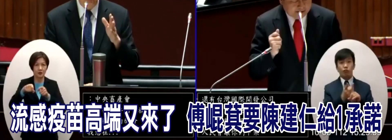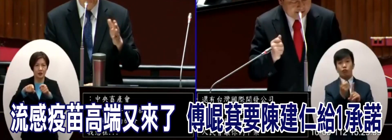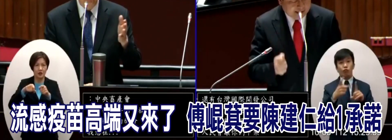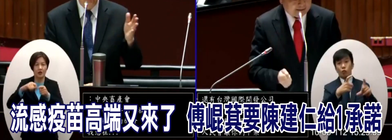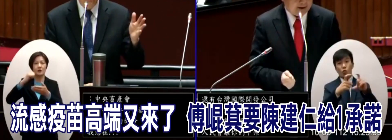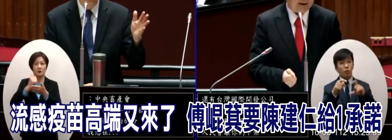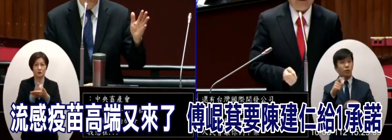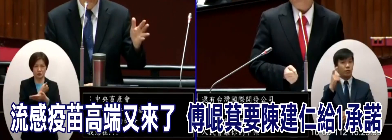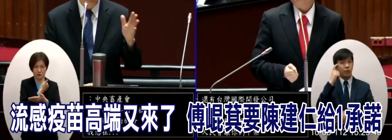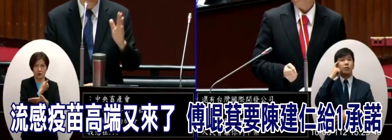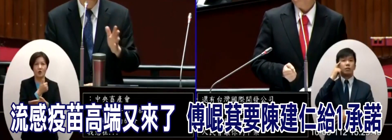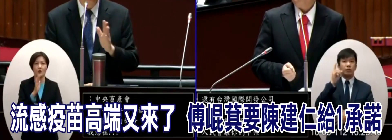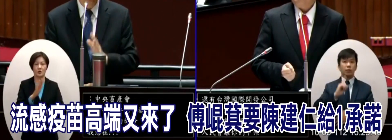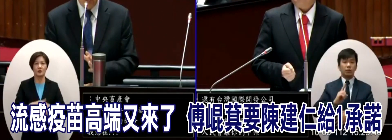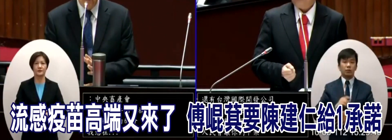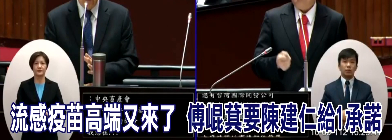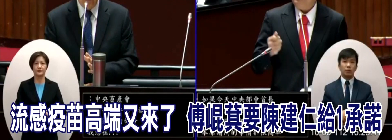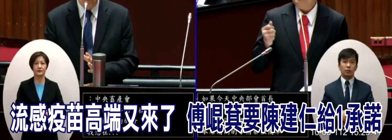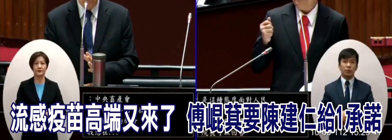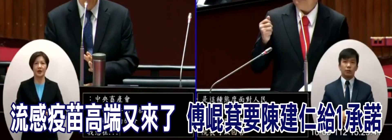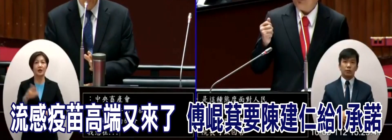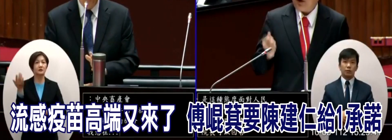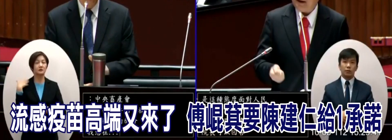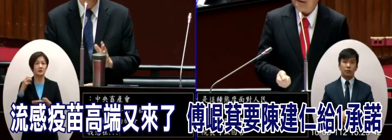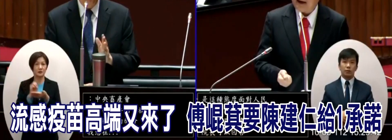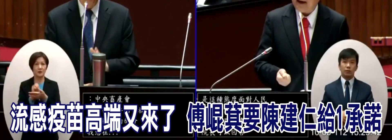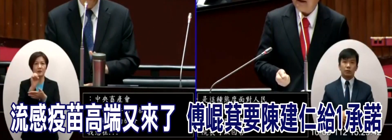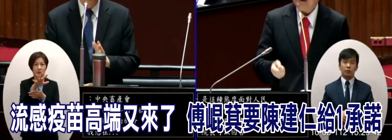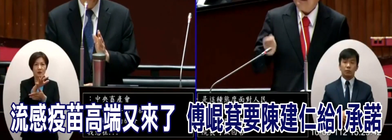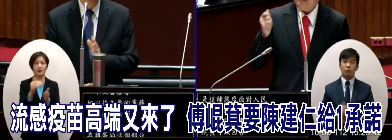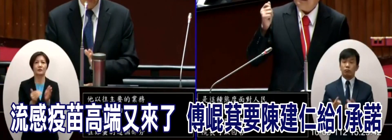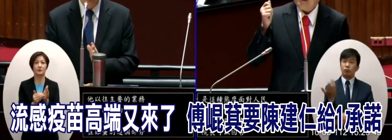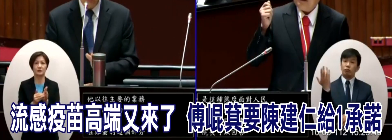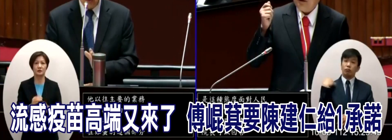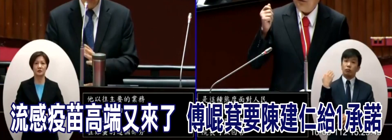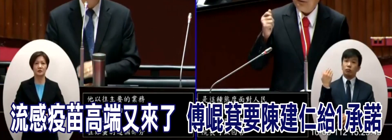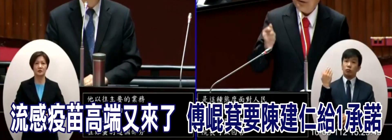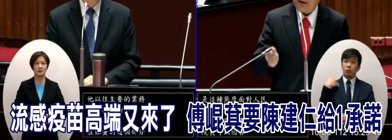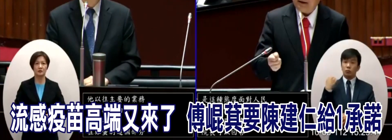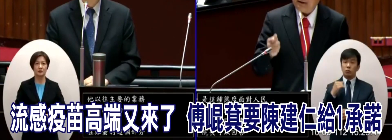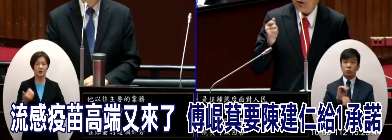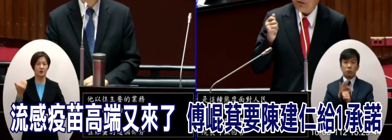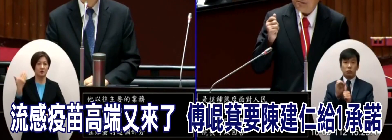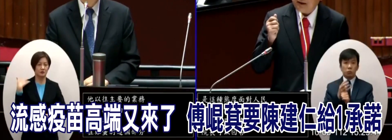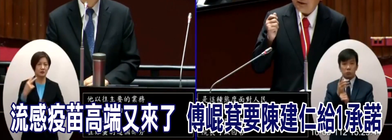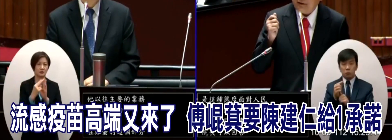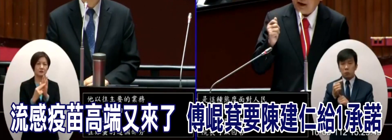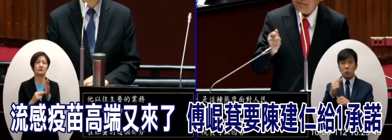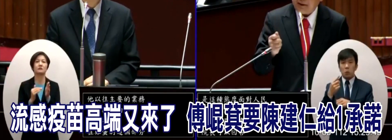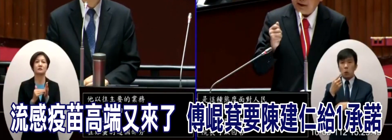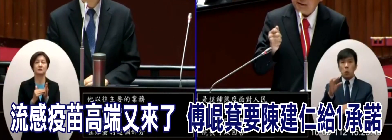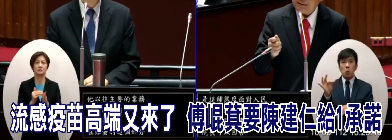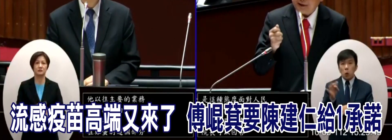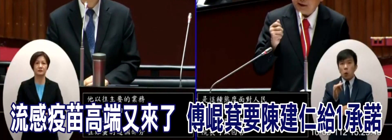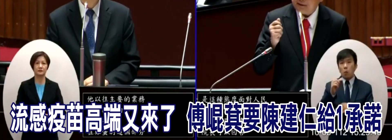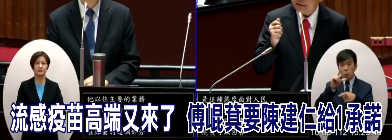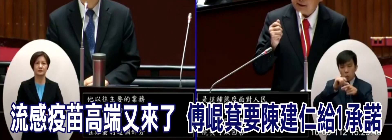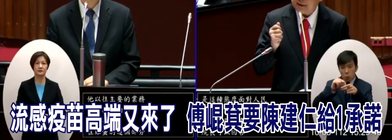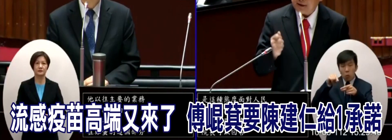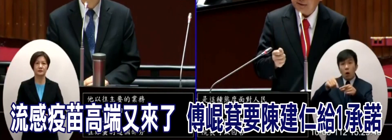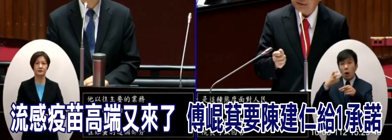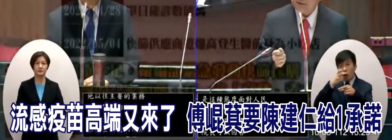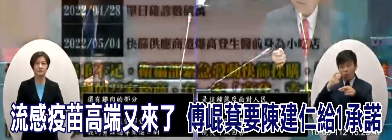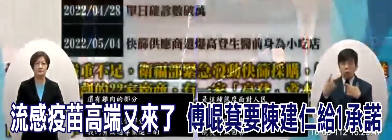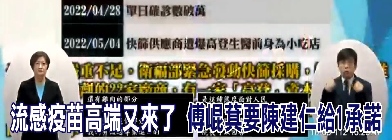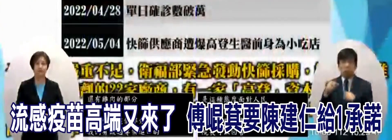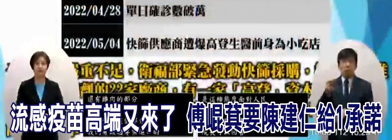的， 不由得开始想到了 鸡蛋进口的专案报 告。我们的快筛 报告上我已经提起， 有50万的，有200万资本额的